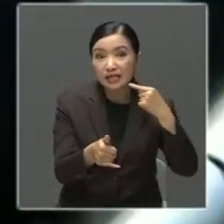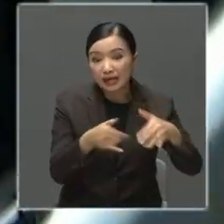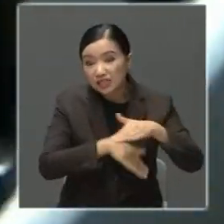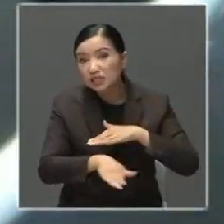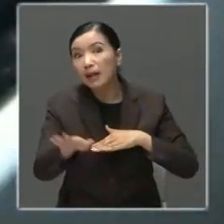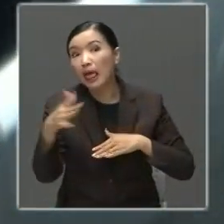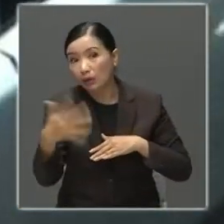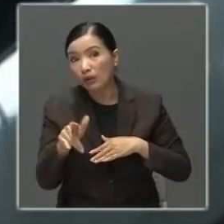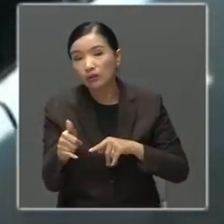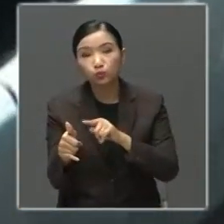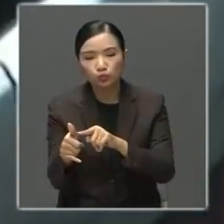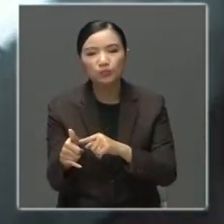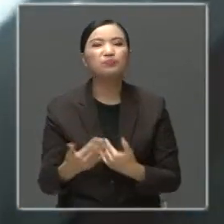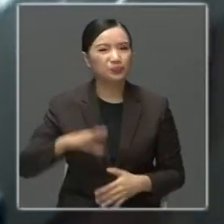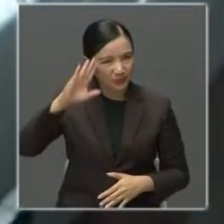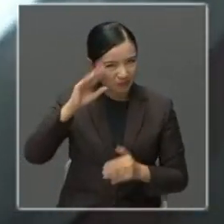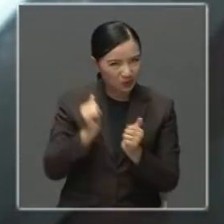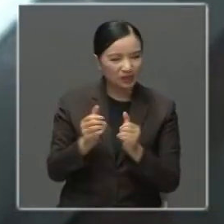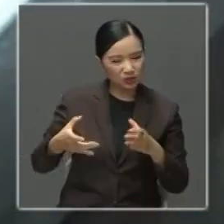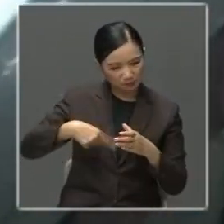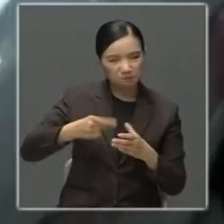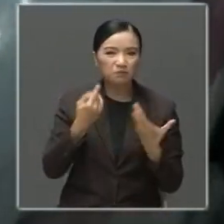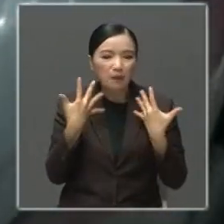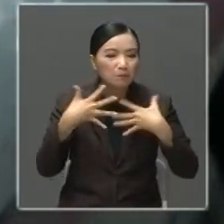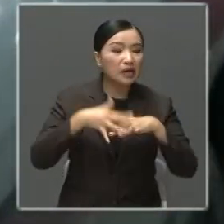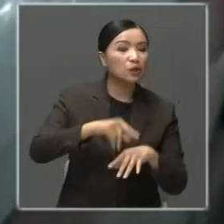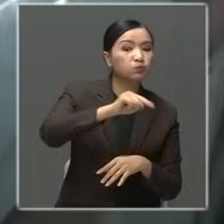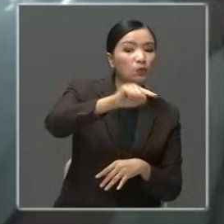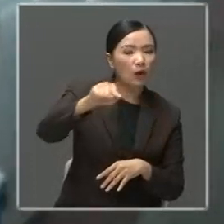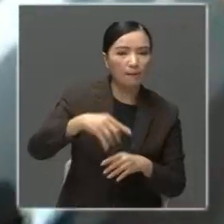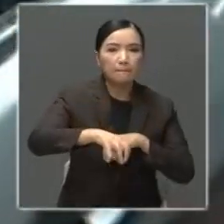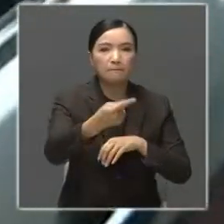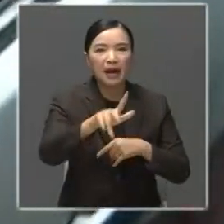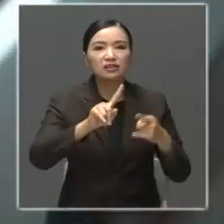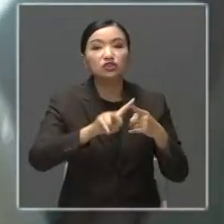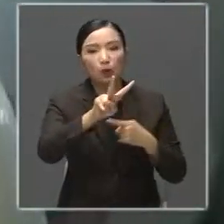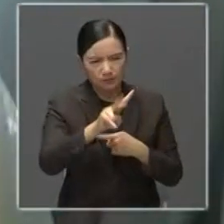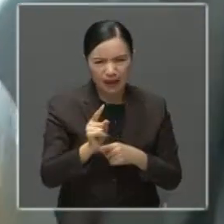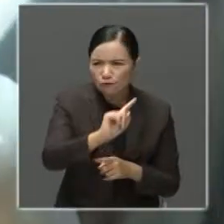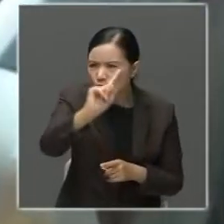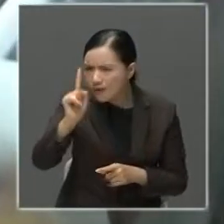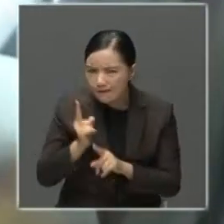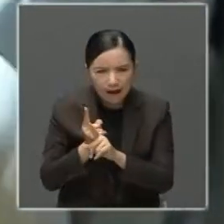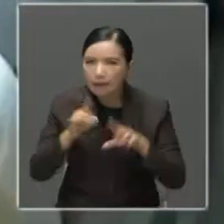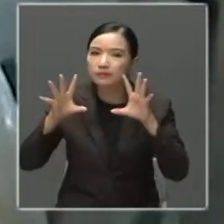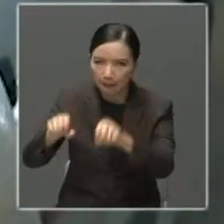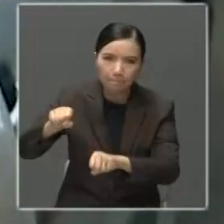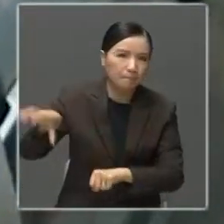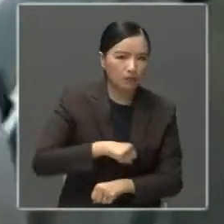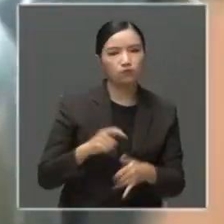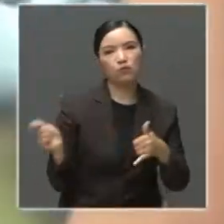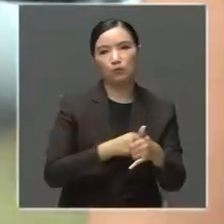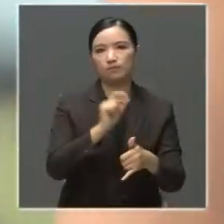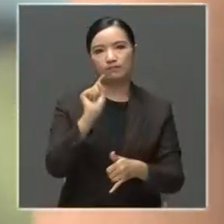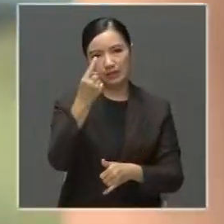น.บุคคลสน.สำเรย์พร้อมกับประสานตำรวจสืบสวนภูธรภาค2ช่วยกันติดตามตัวมาดำเนินคดีกันต่อไปด้วยค่ะ